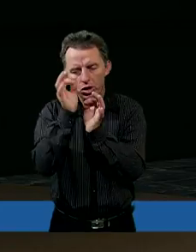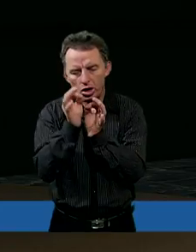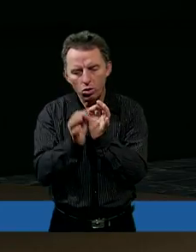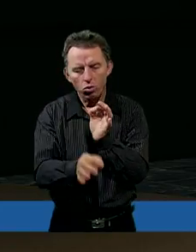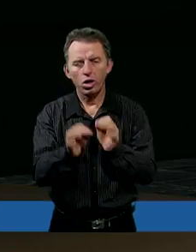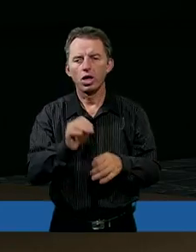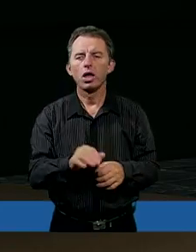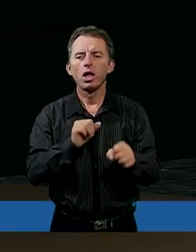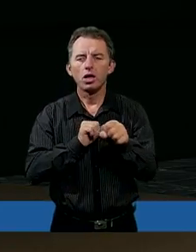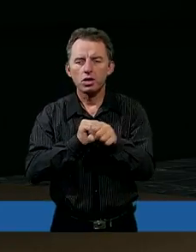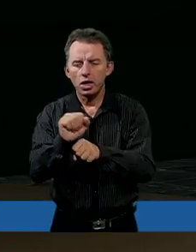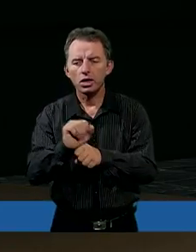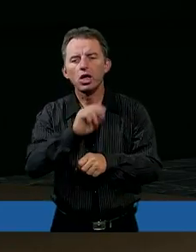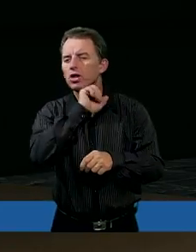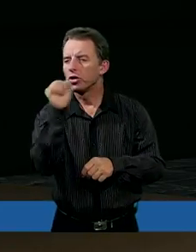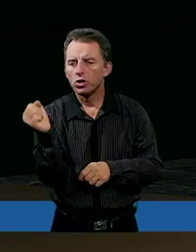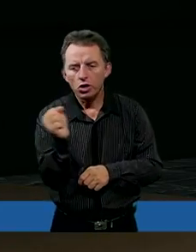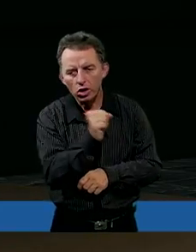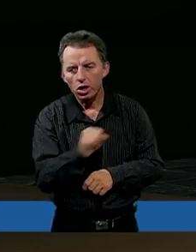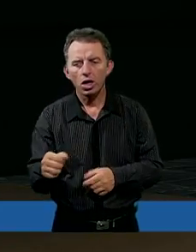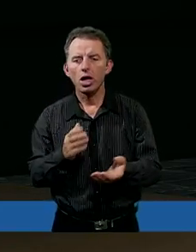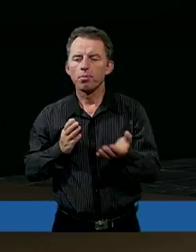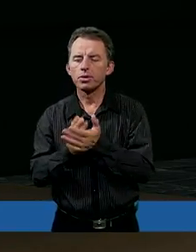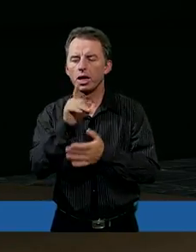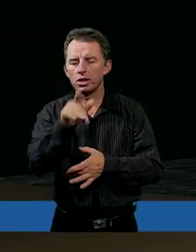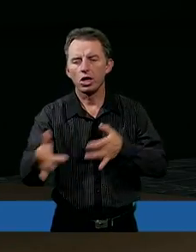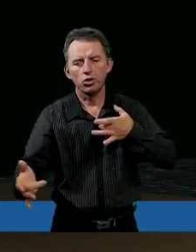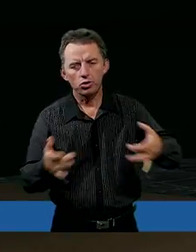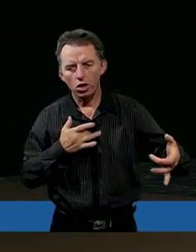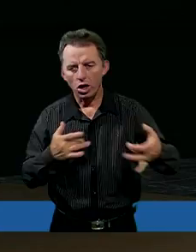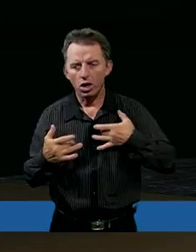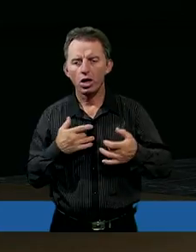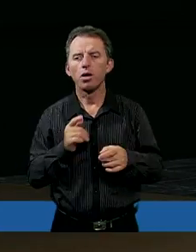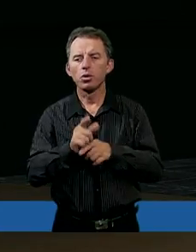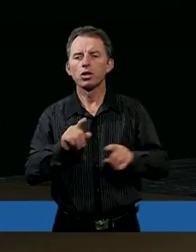szczególne. Hiob nigdy przez te cierpienia